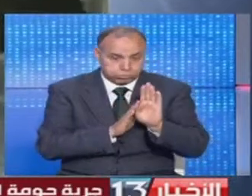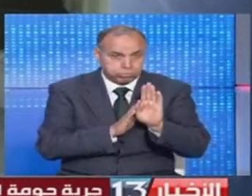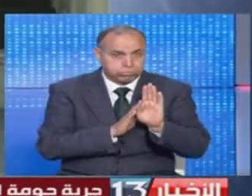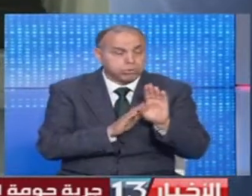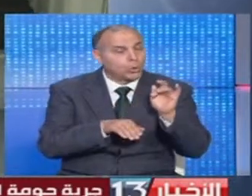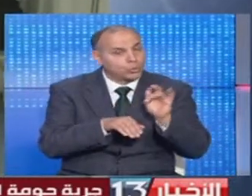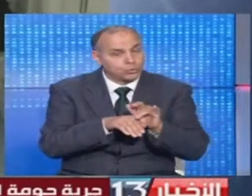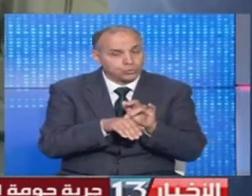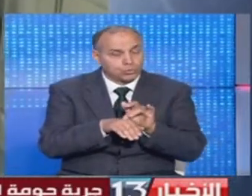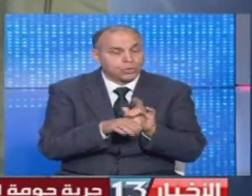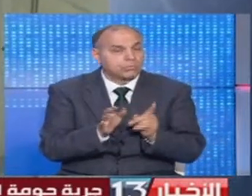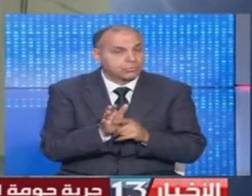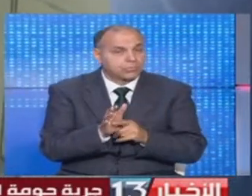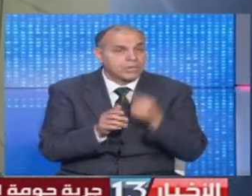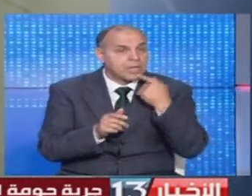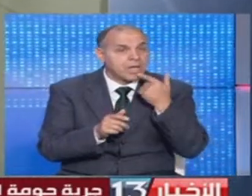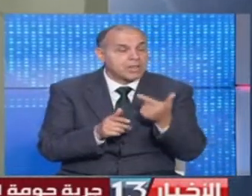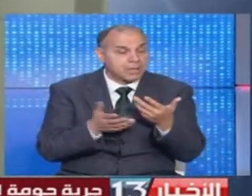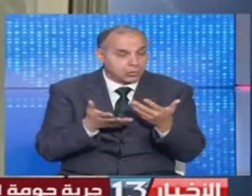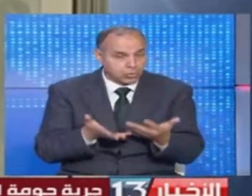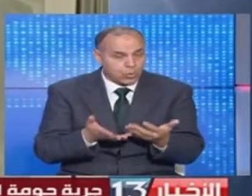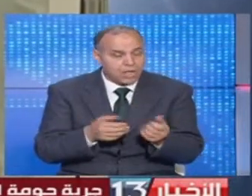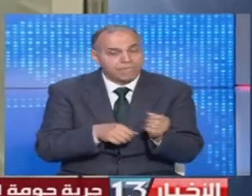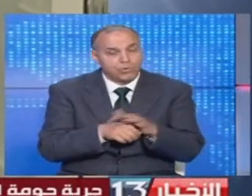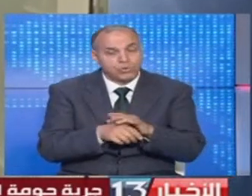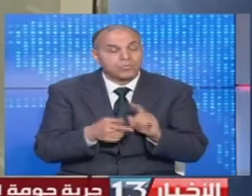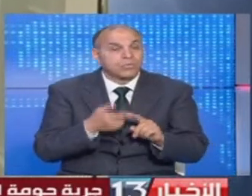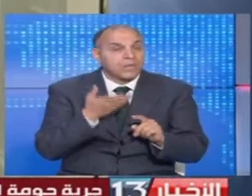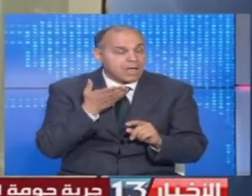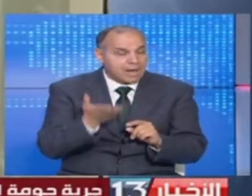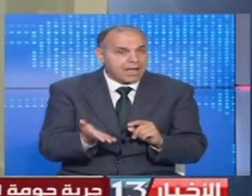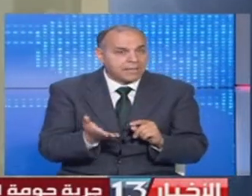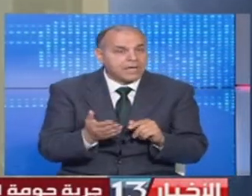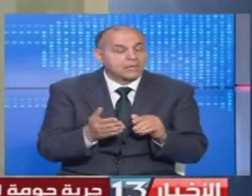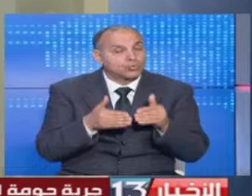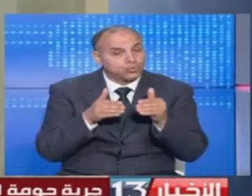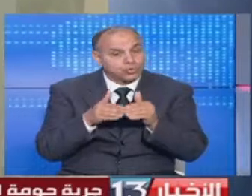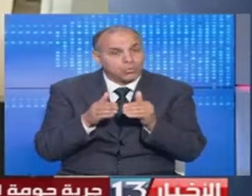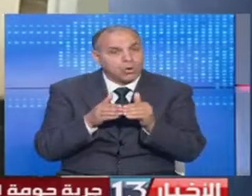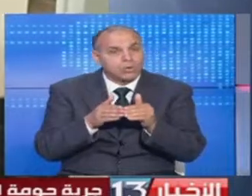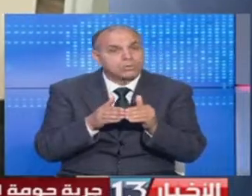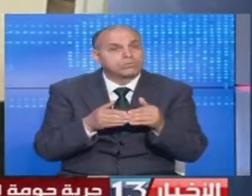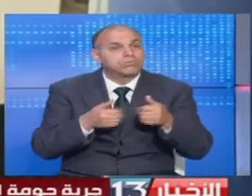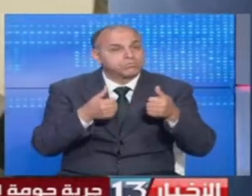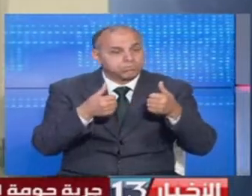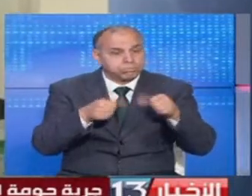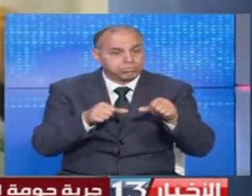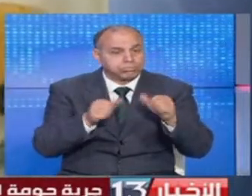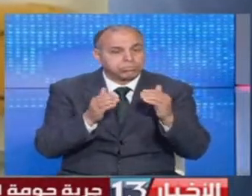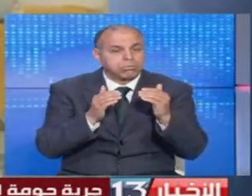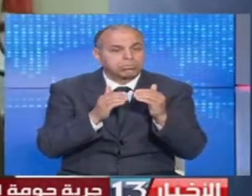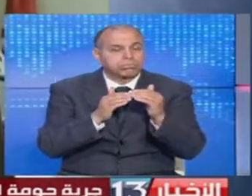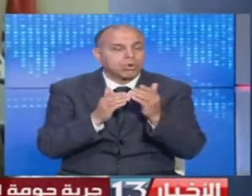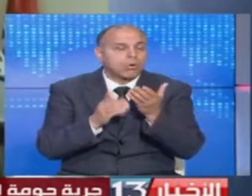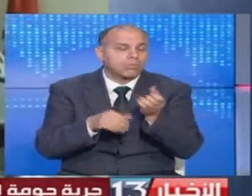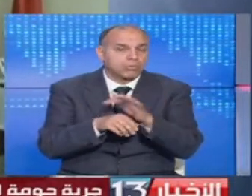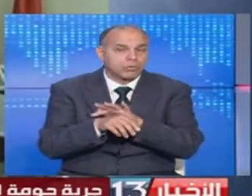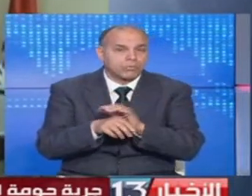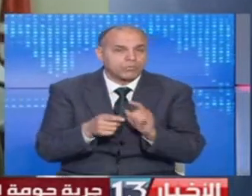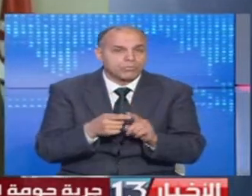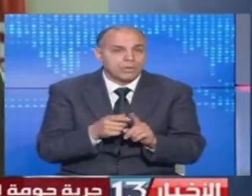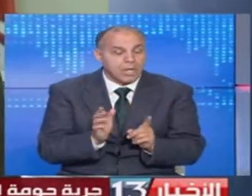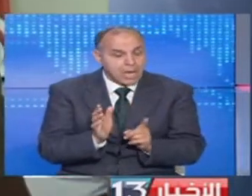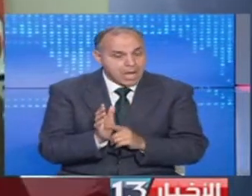الحاله المؤكده الحامله للفيروس والتي تستوجب الاقامه بقسمك وفيه اه